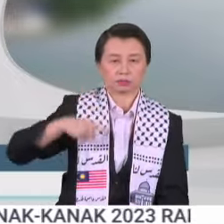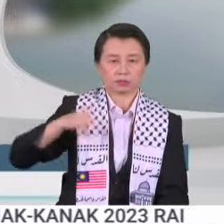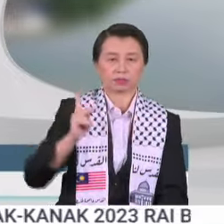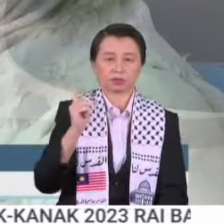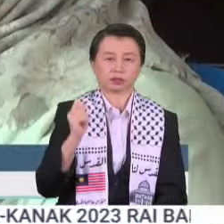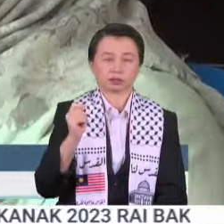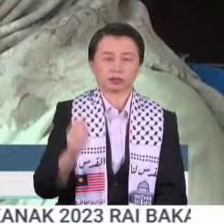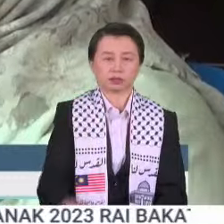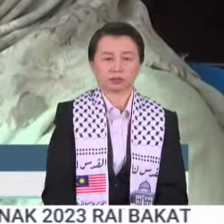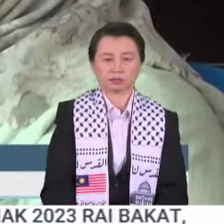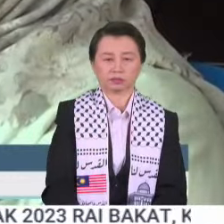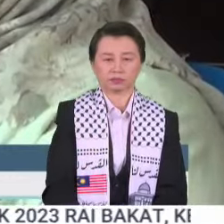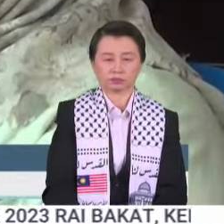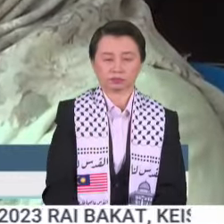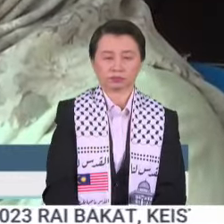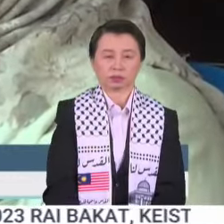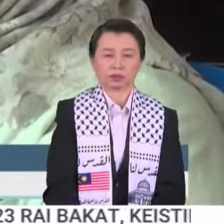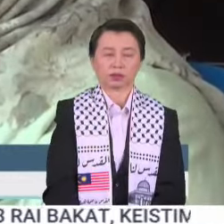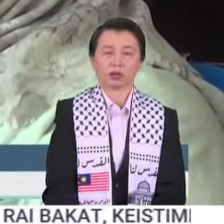Tempatan.